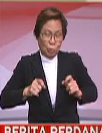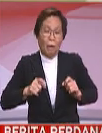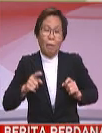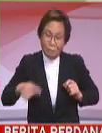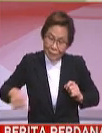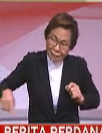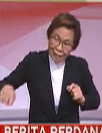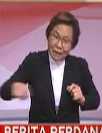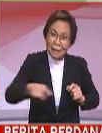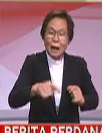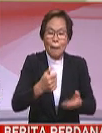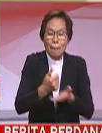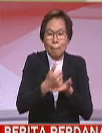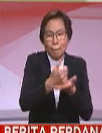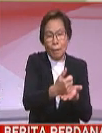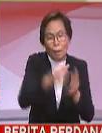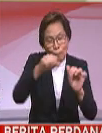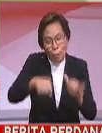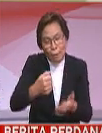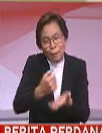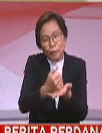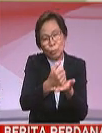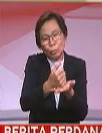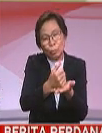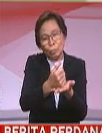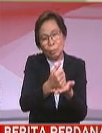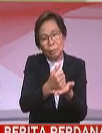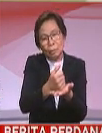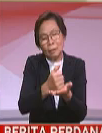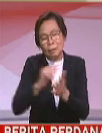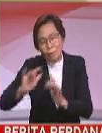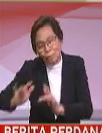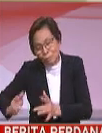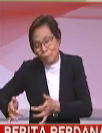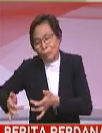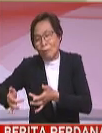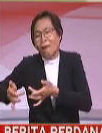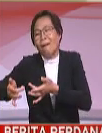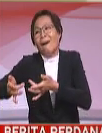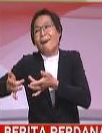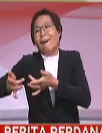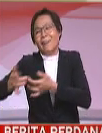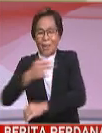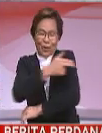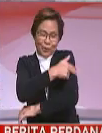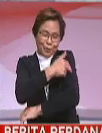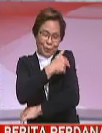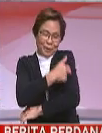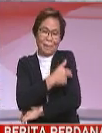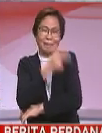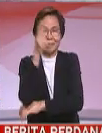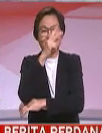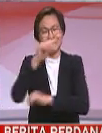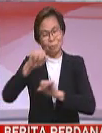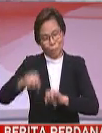mereka dapat membantu dan mengurangkan beban hospital kerajaan.